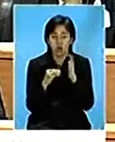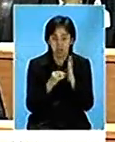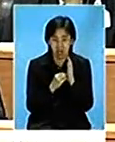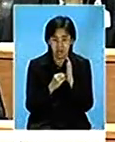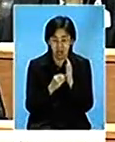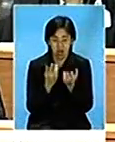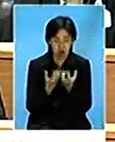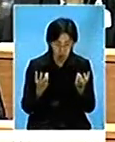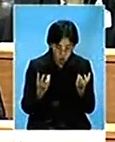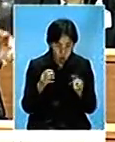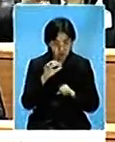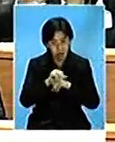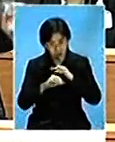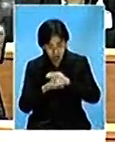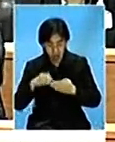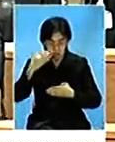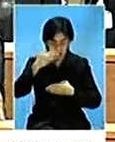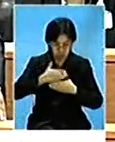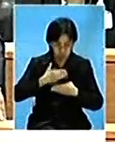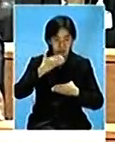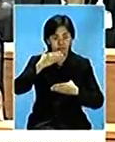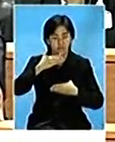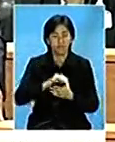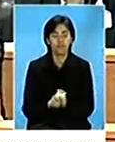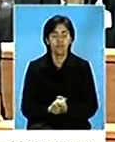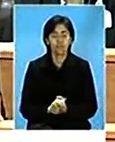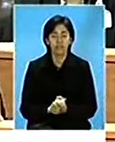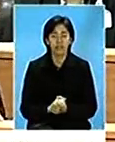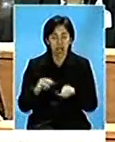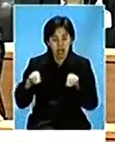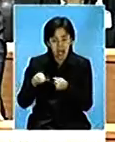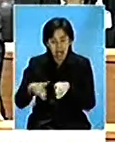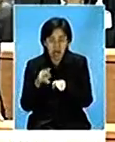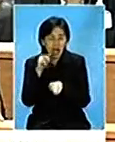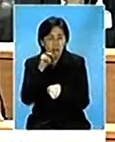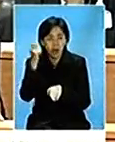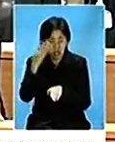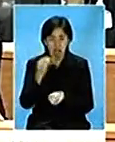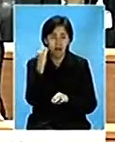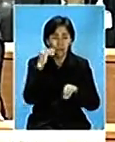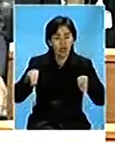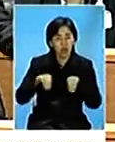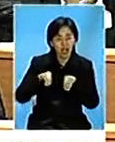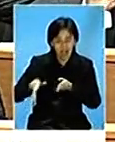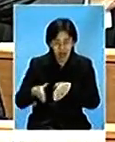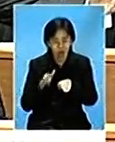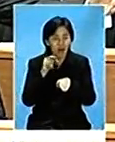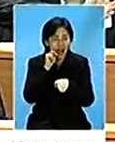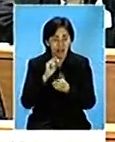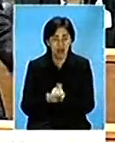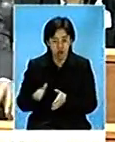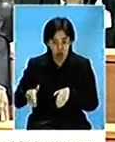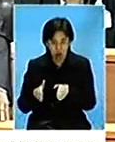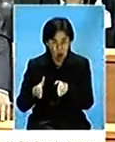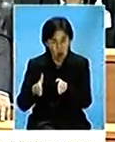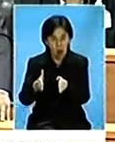สิ่งก่อสร้างเช่นประตูระบายน้ำนะครับหลายท่านไม่ได้อยู่ใกล้คลองไม่เข้าใจหรอกครับบ้านผมอยู่ใกล้คลองคลองมายาวมากเลย